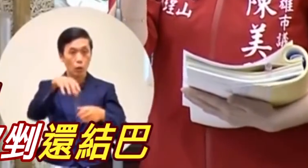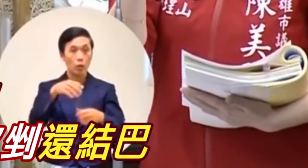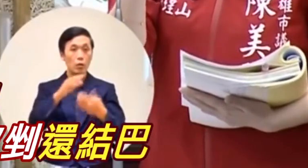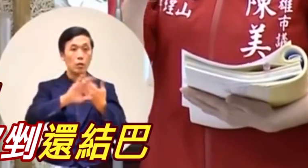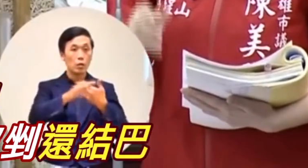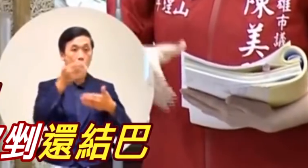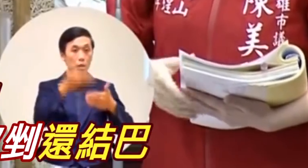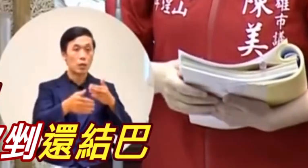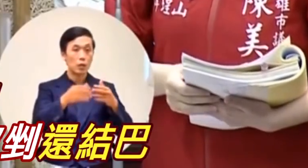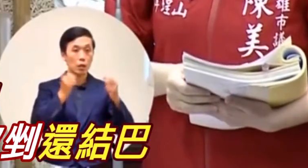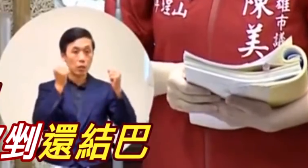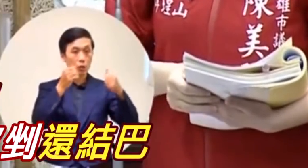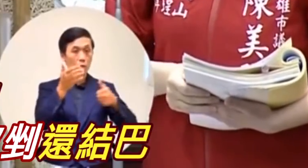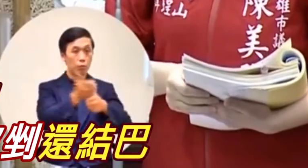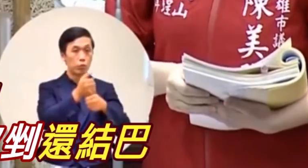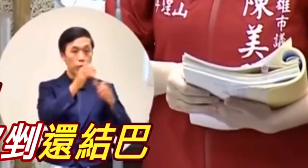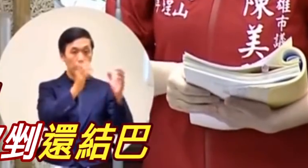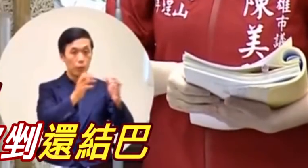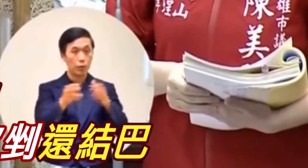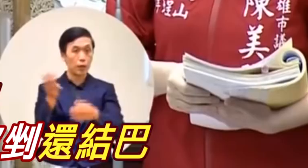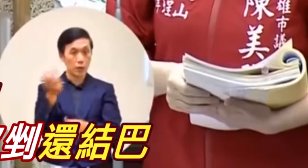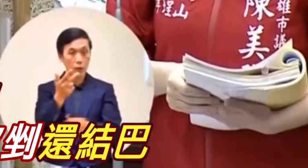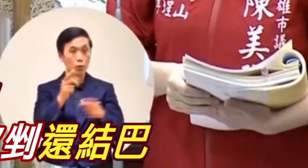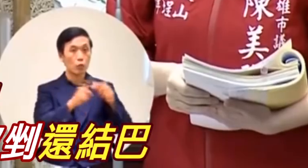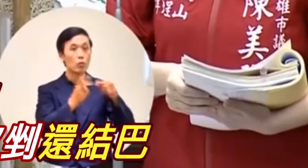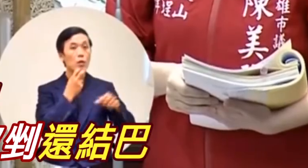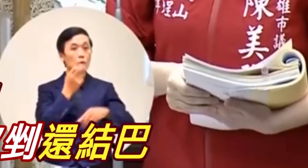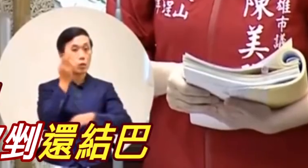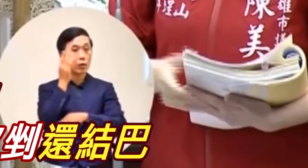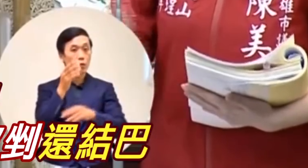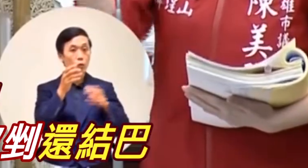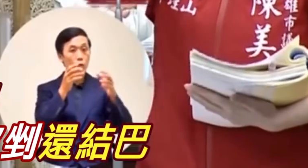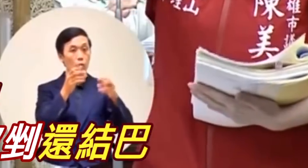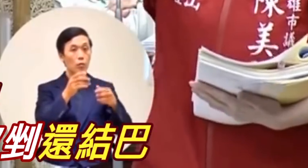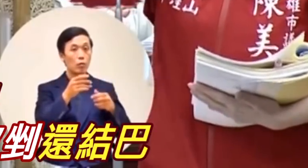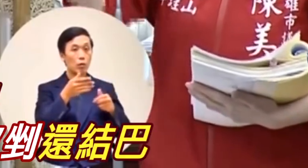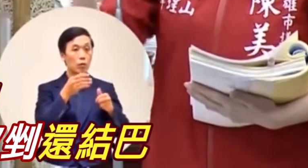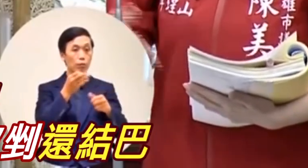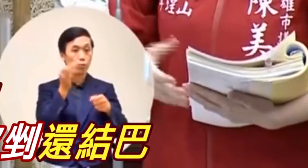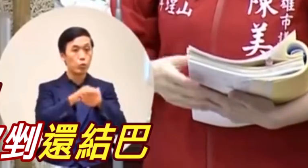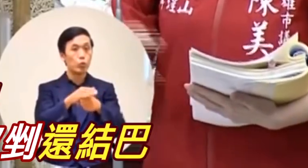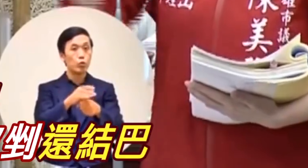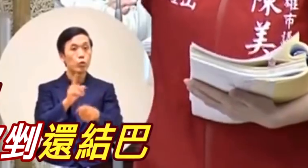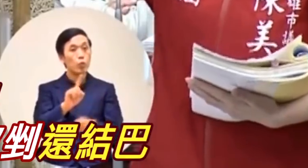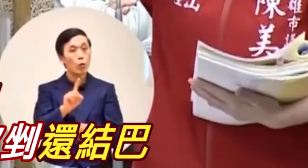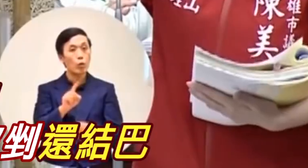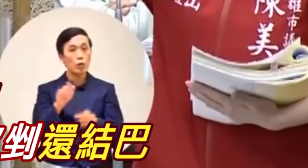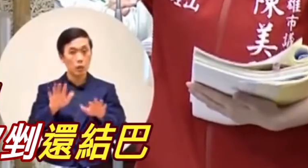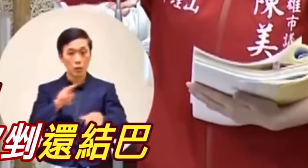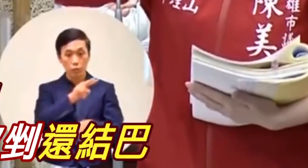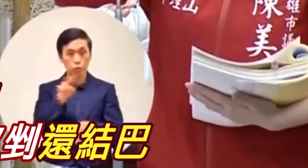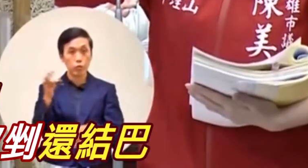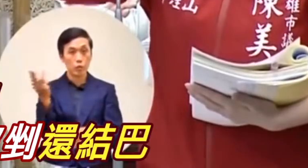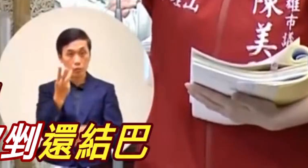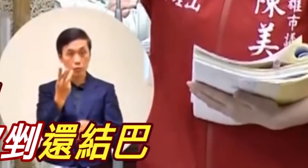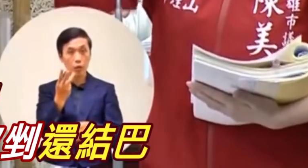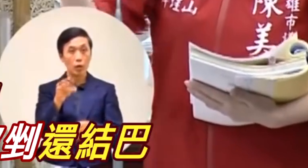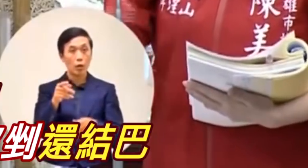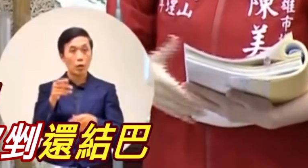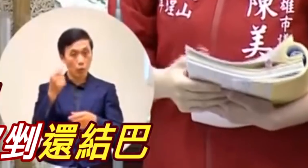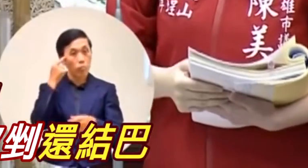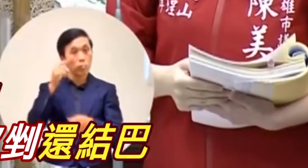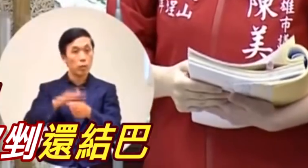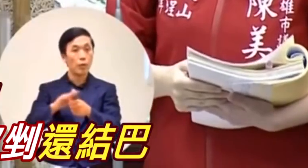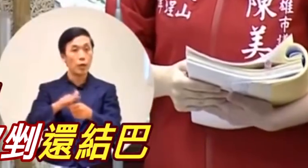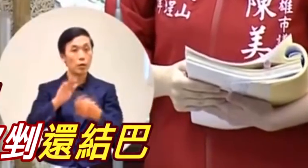那个愿意给啊？你们不是喊出来要10座吗？那目前我们只看到3座，3座我肯定嘛。那另外